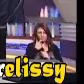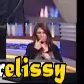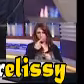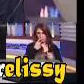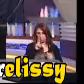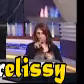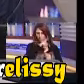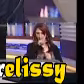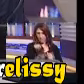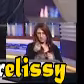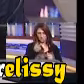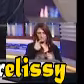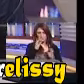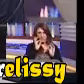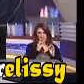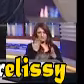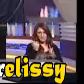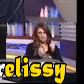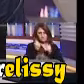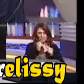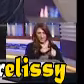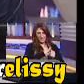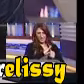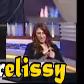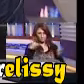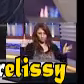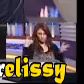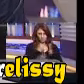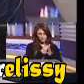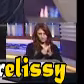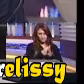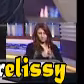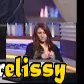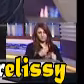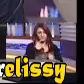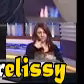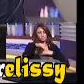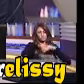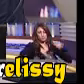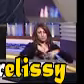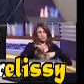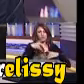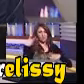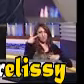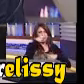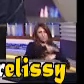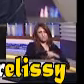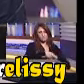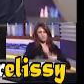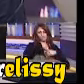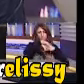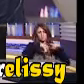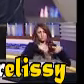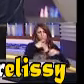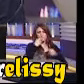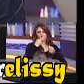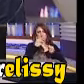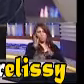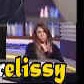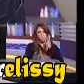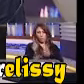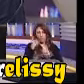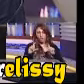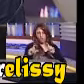كانت بسبب دهس بمدرعة شرطة. وقام العشرات بقطع شارع الجيش الرئيسي من الناحية اليمنى، أشعلوا نيران في